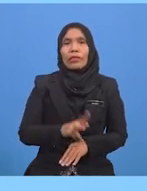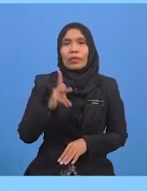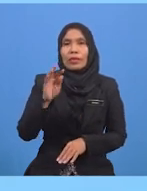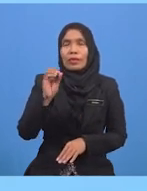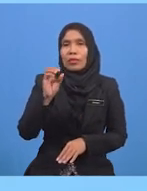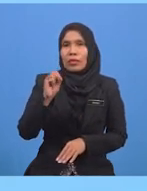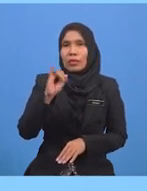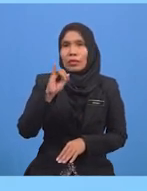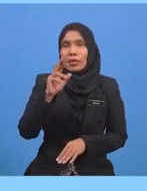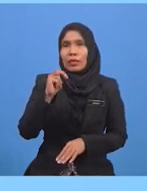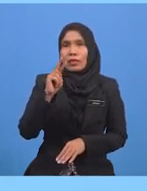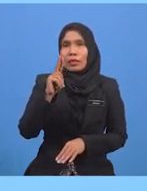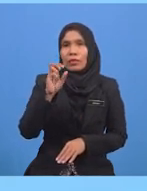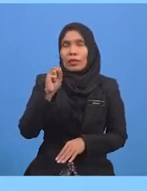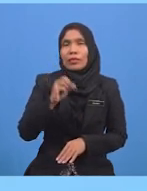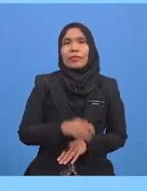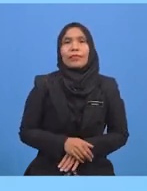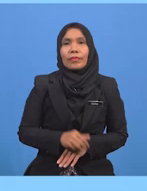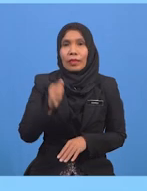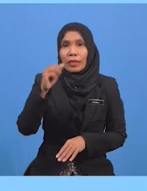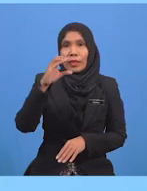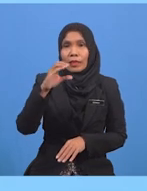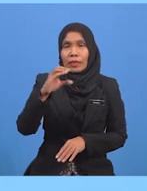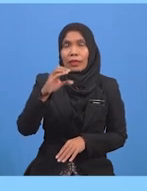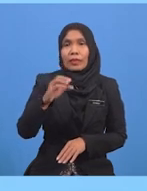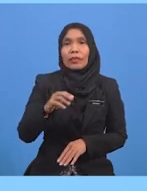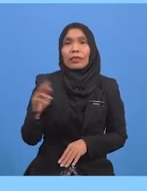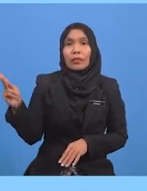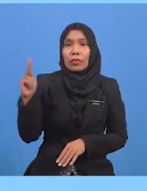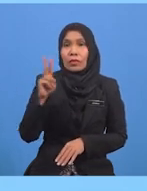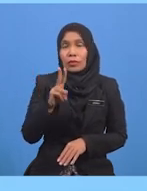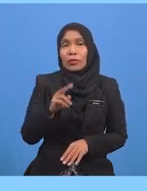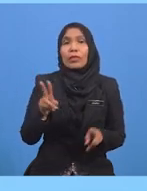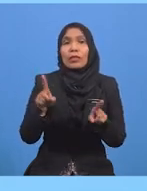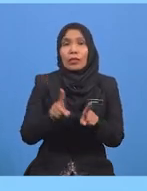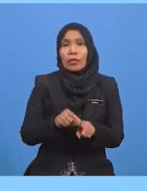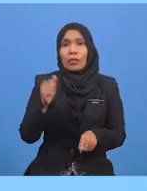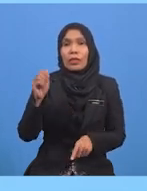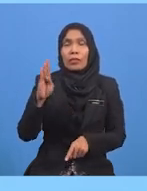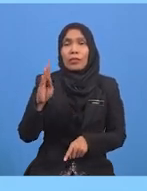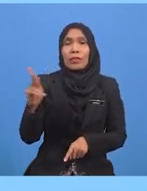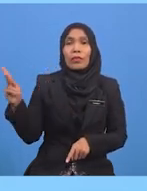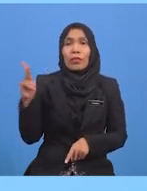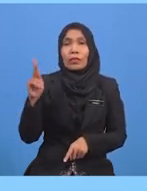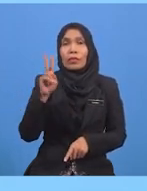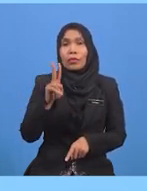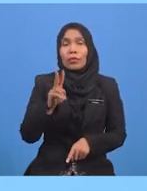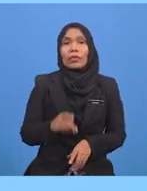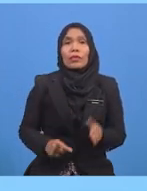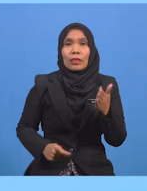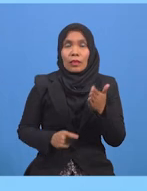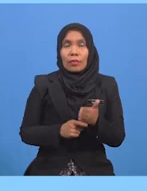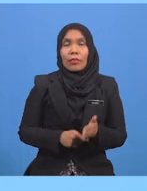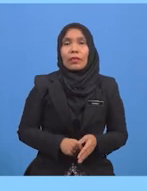AC kuasa 2 sama dengan AB kuasa 2 tambah